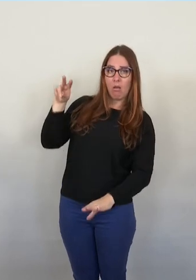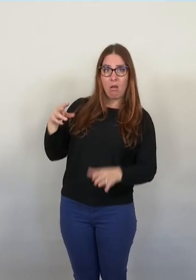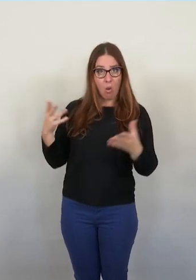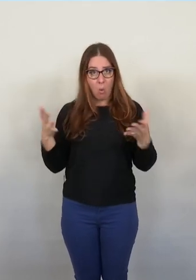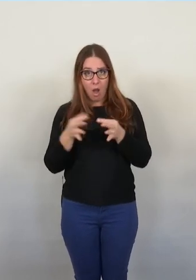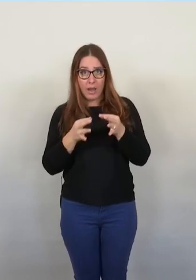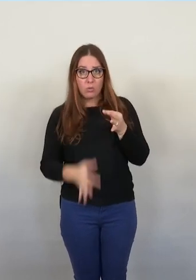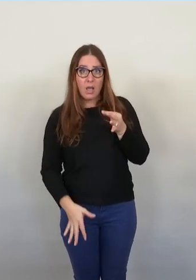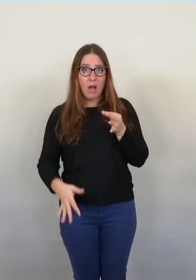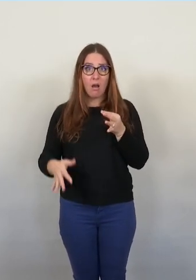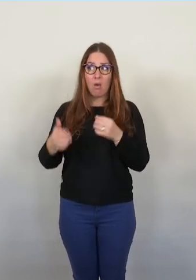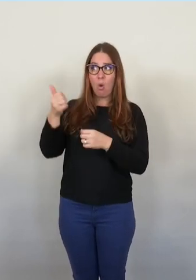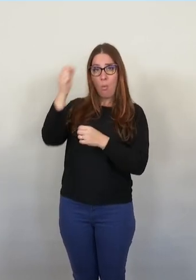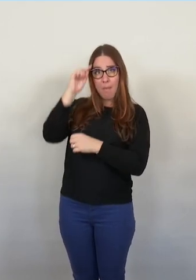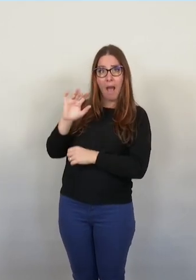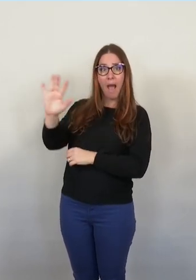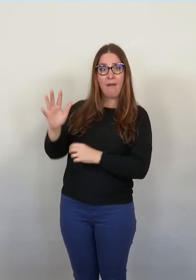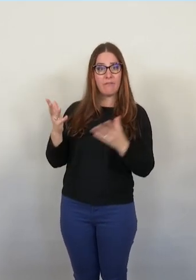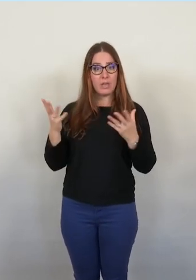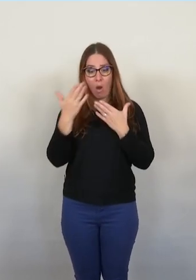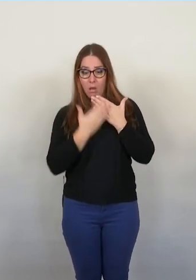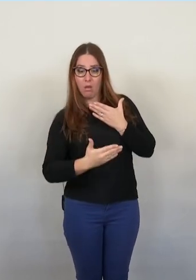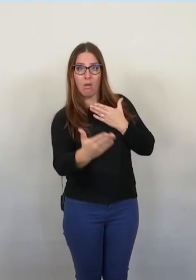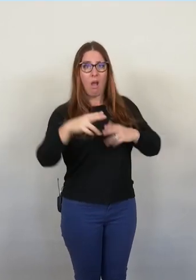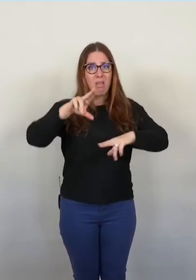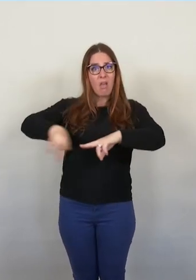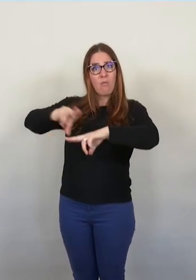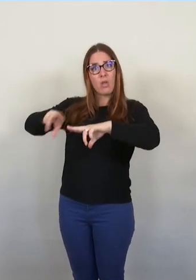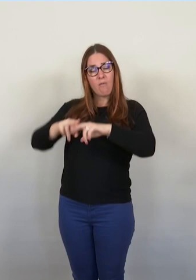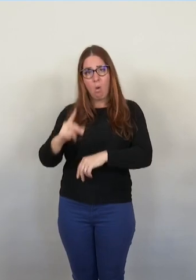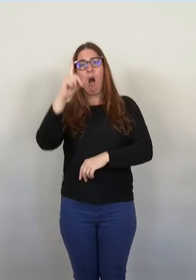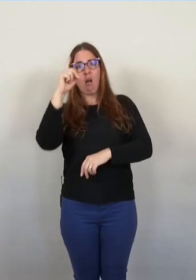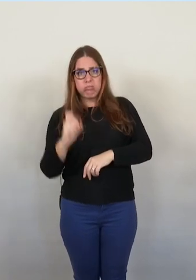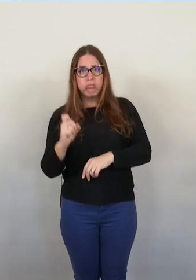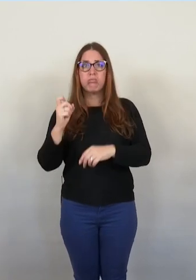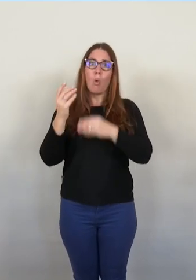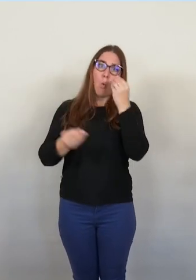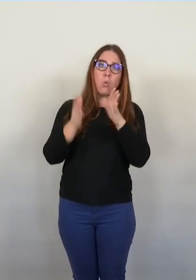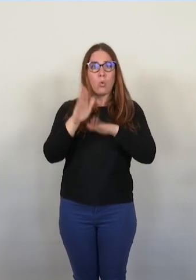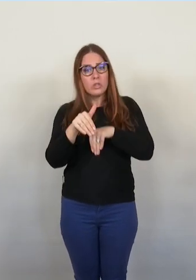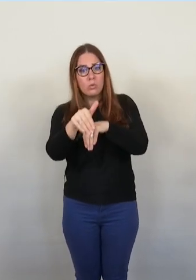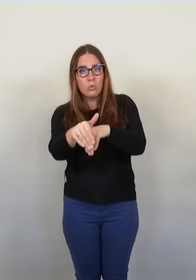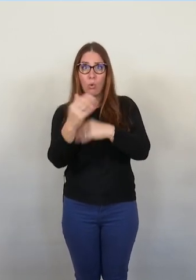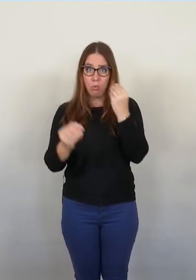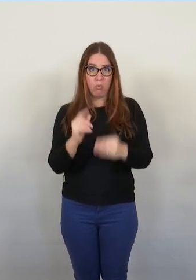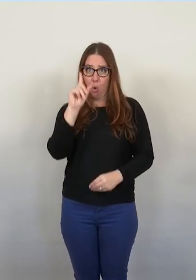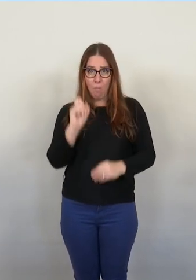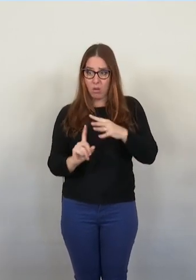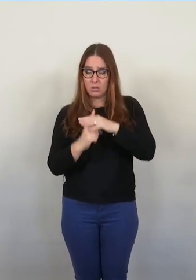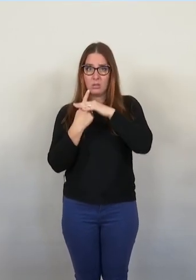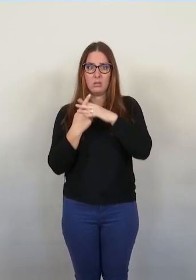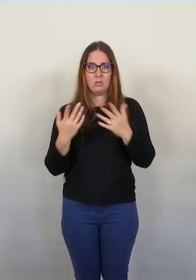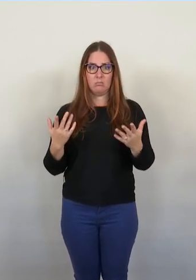dit-elle cette expertise et à quand les travaux peuvent se poursuivre pour continuer ou démarrer